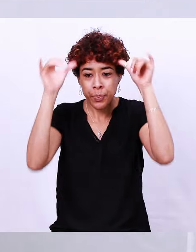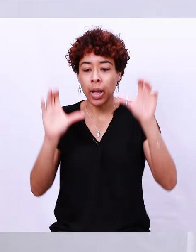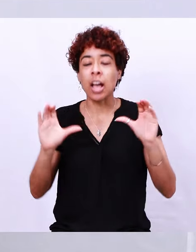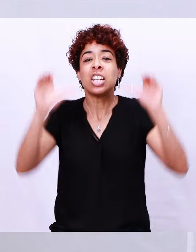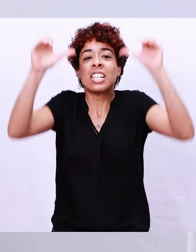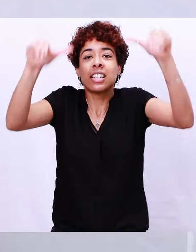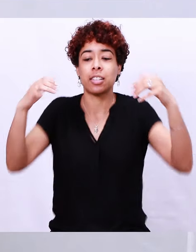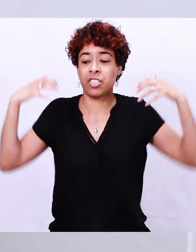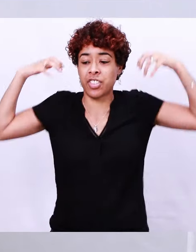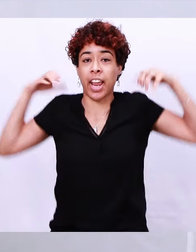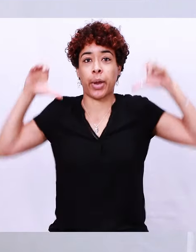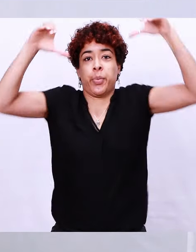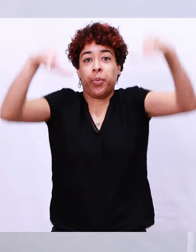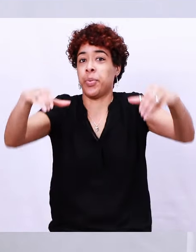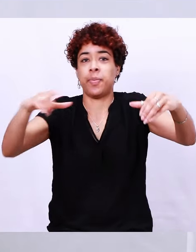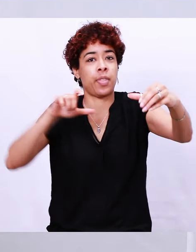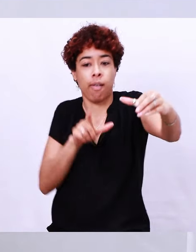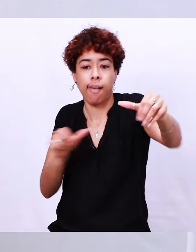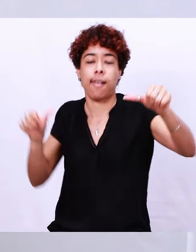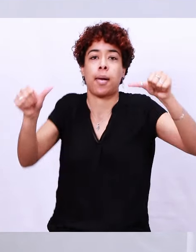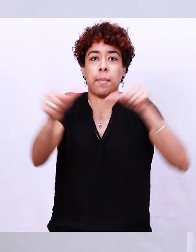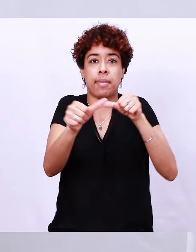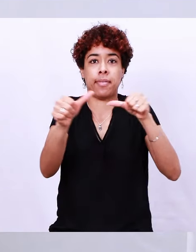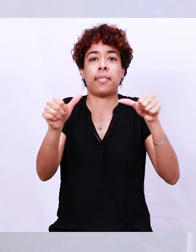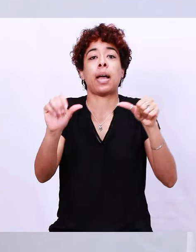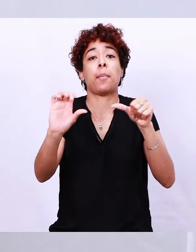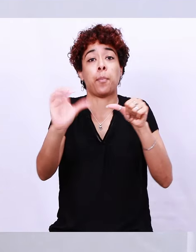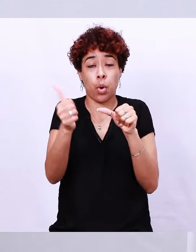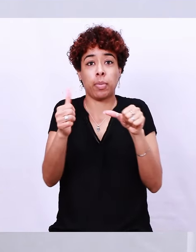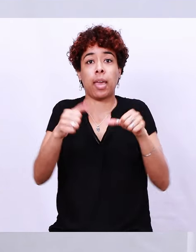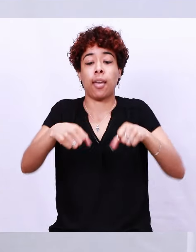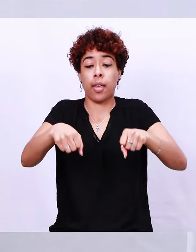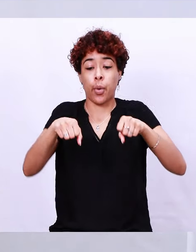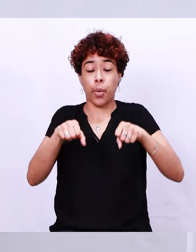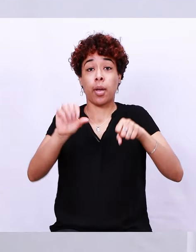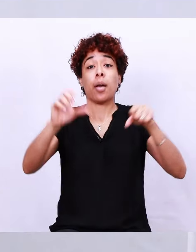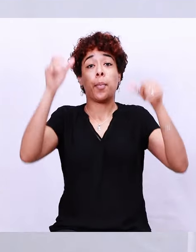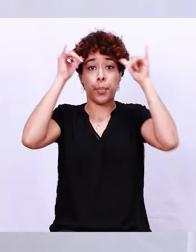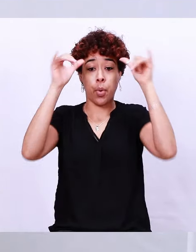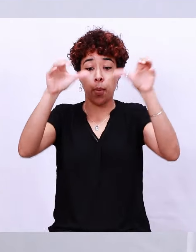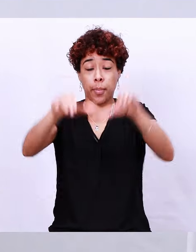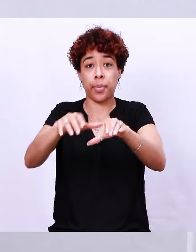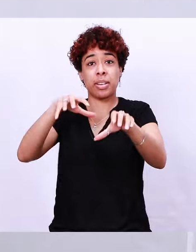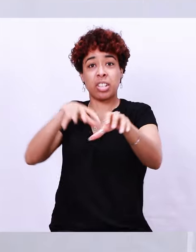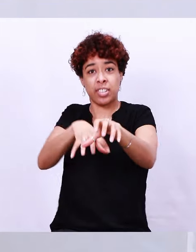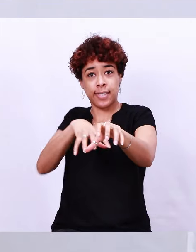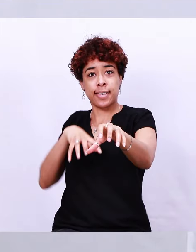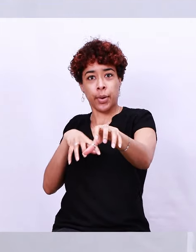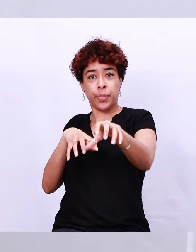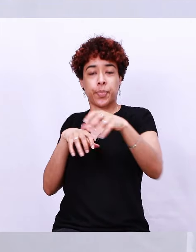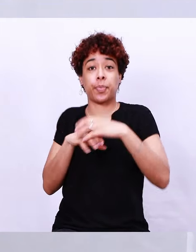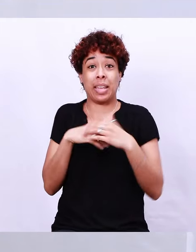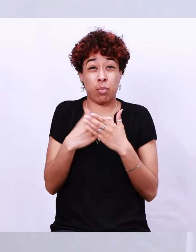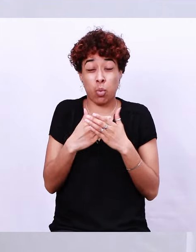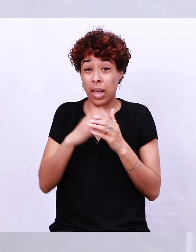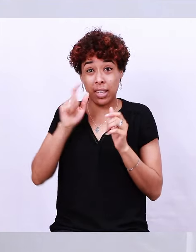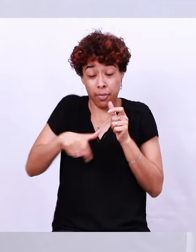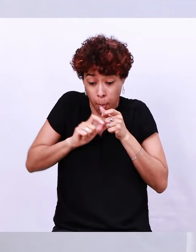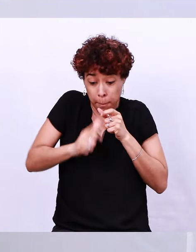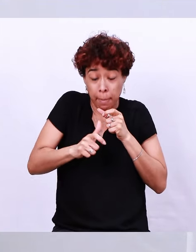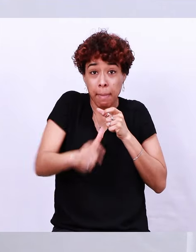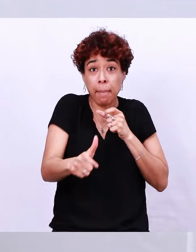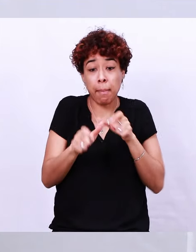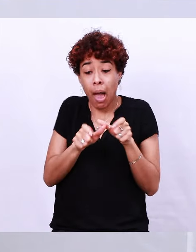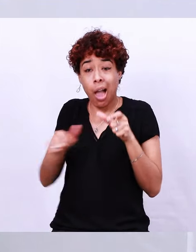plan un planning qu'on doit respecter on voit que et bien dans par exemple pour la construction d'une église 1